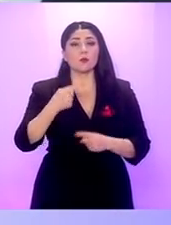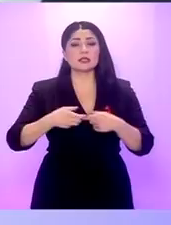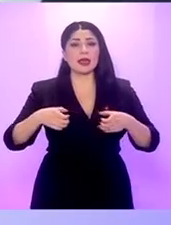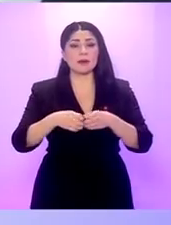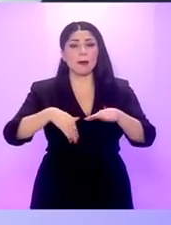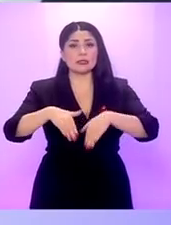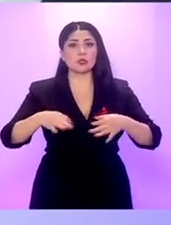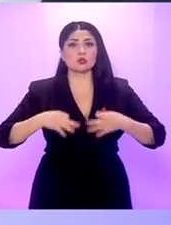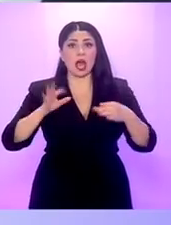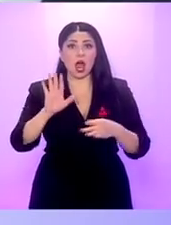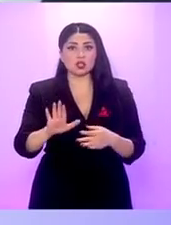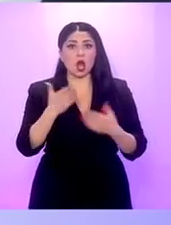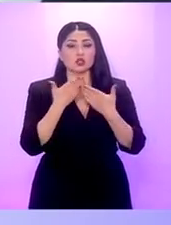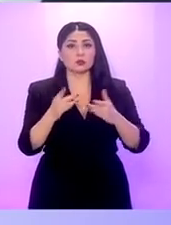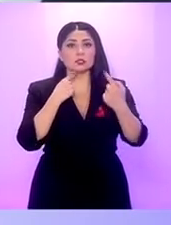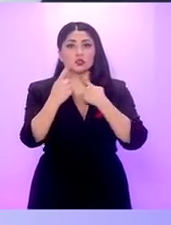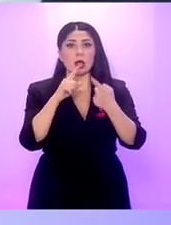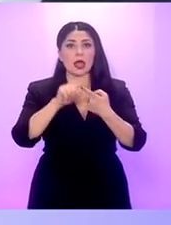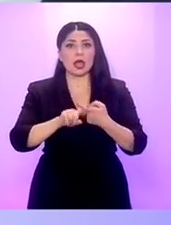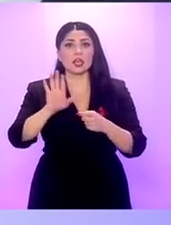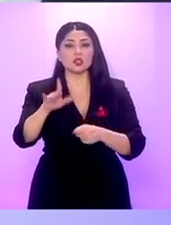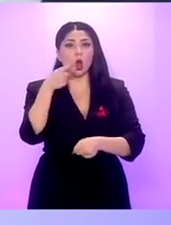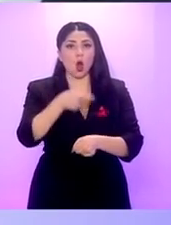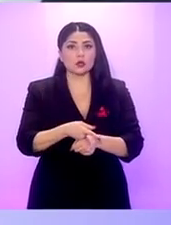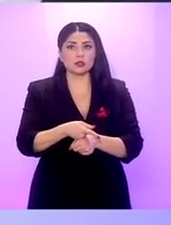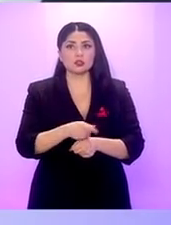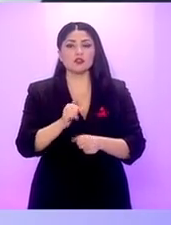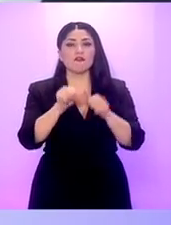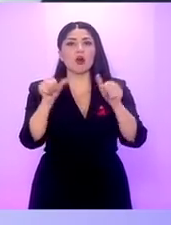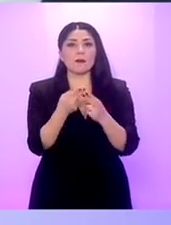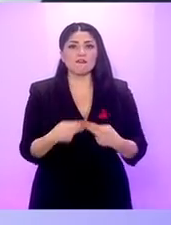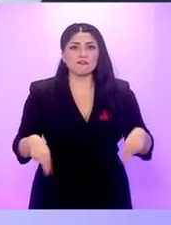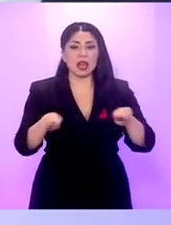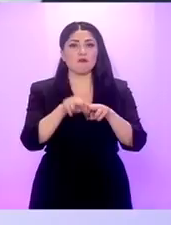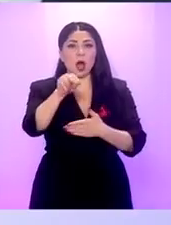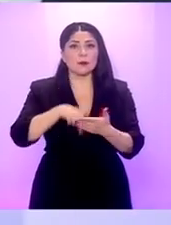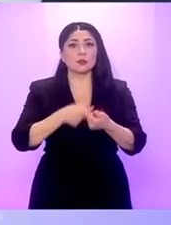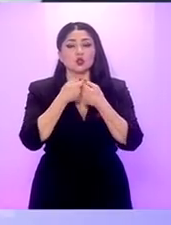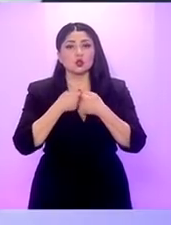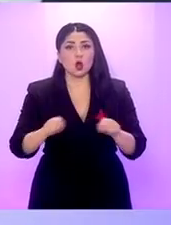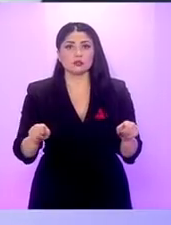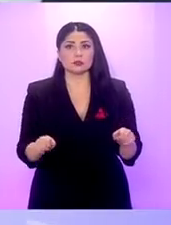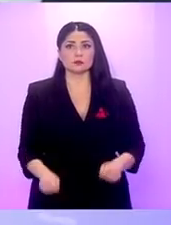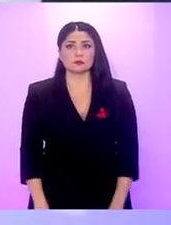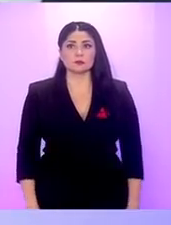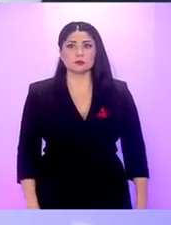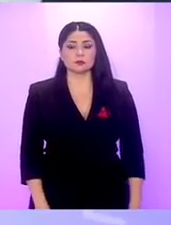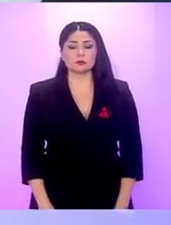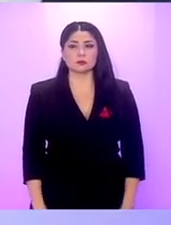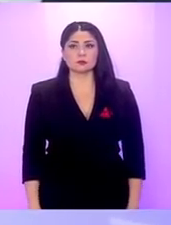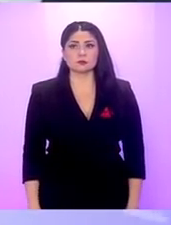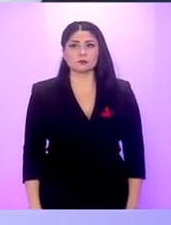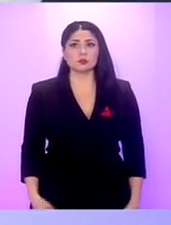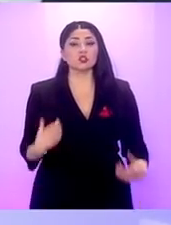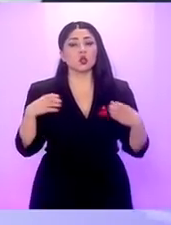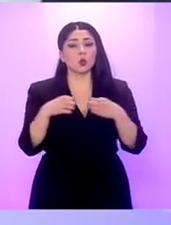Ministerului Sănătății, așa s-a purtat discuția în legătură cu acest ordin, iar forma finală a fost cea agreată de toată lumea. la Ministerul Sănătății și în